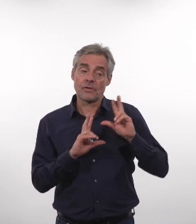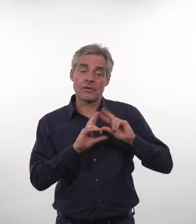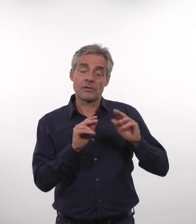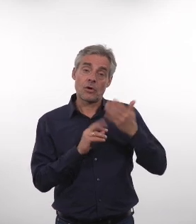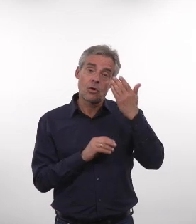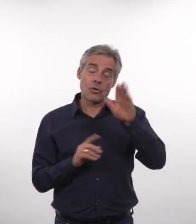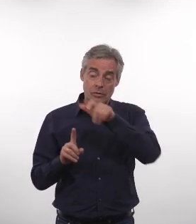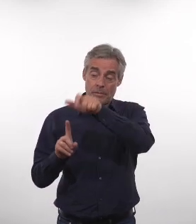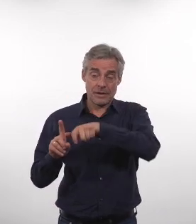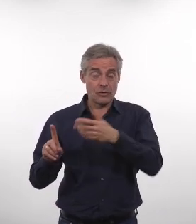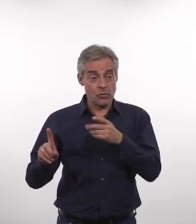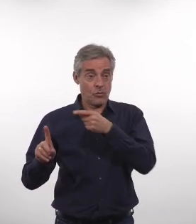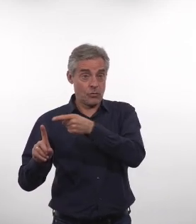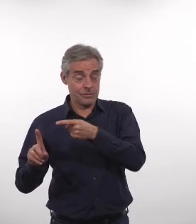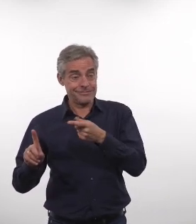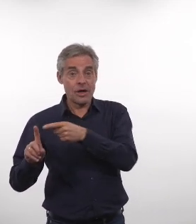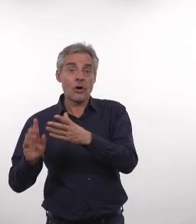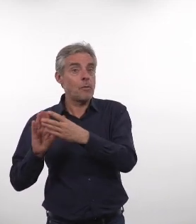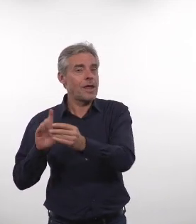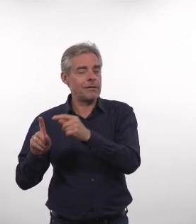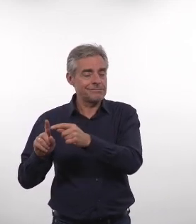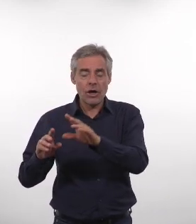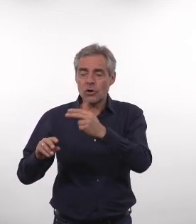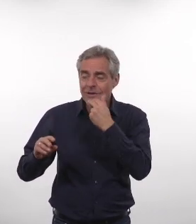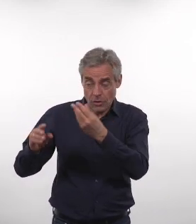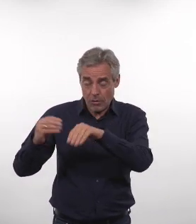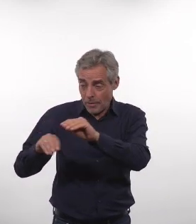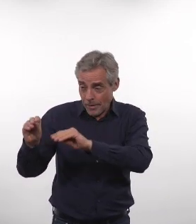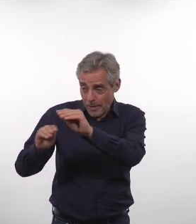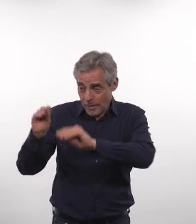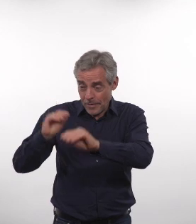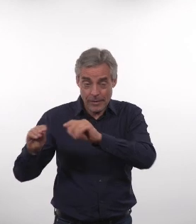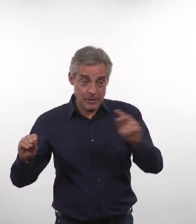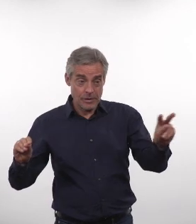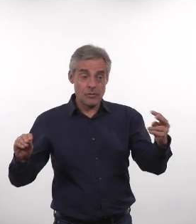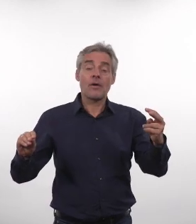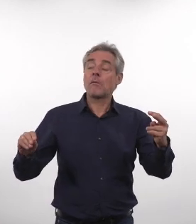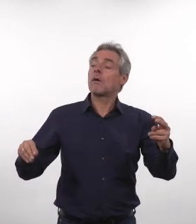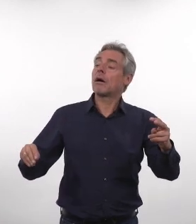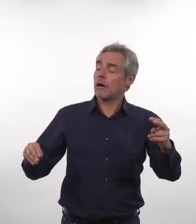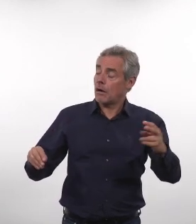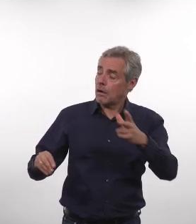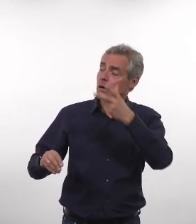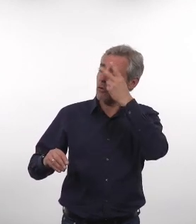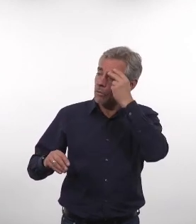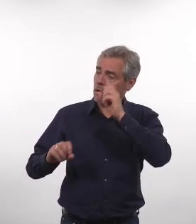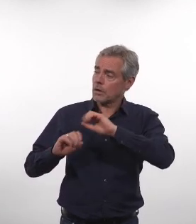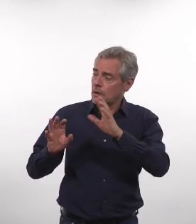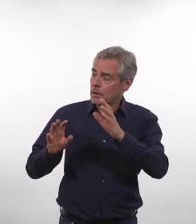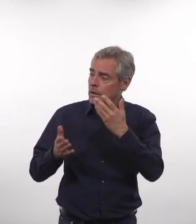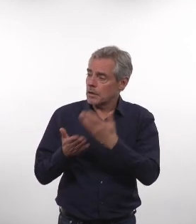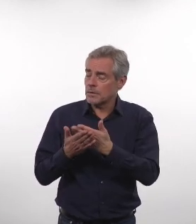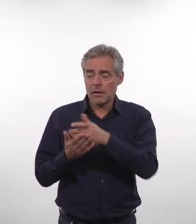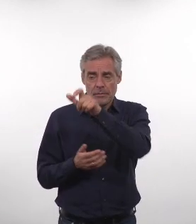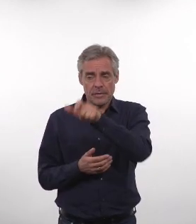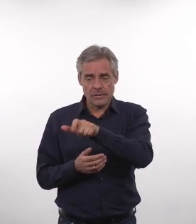autre personne de comment on utilise l'appareil, comment on utilise le matériel pour chaque étape et que la